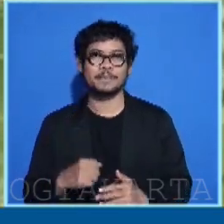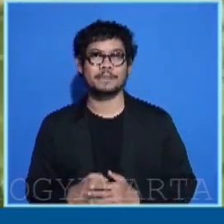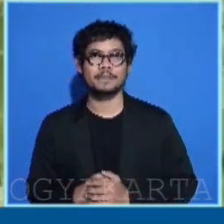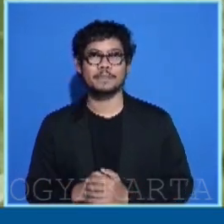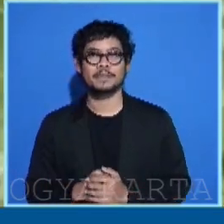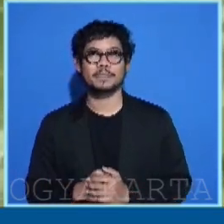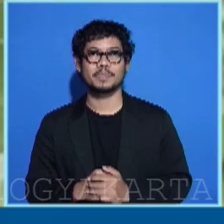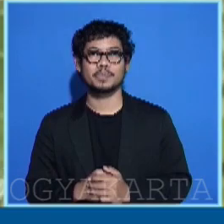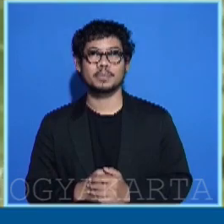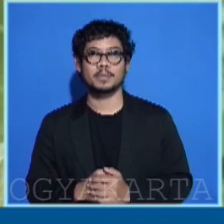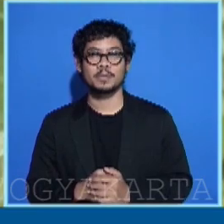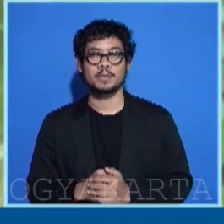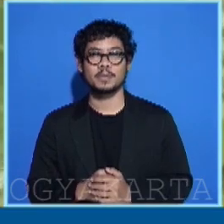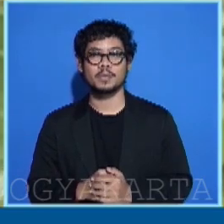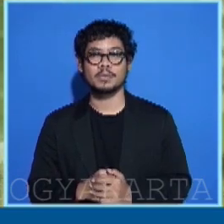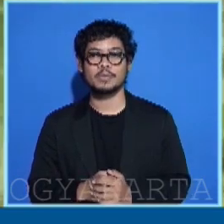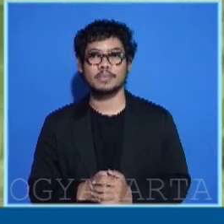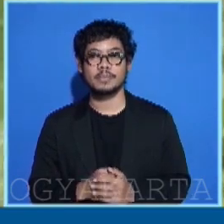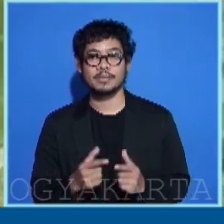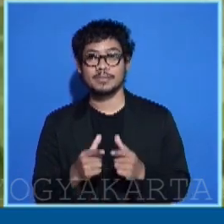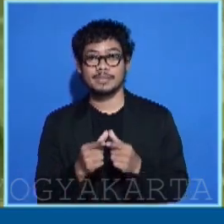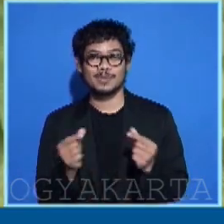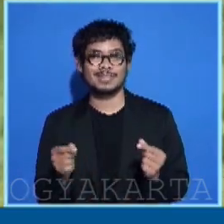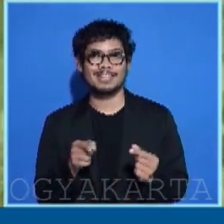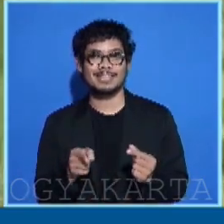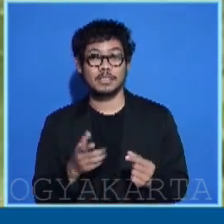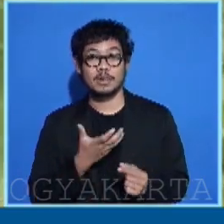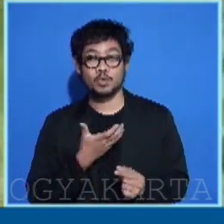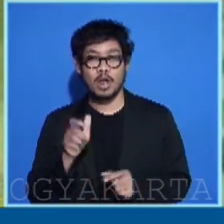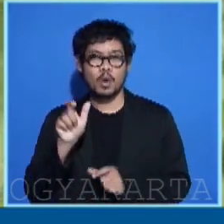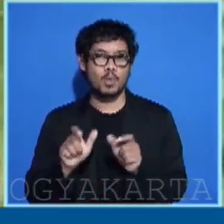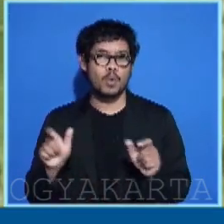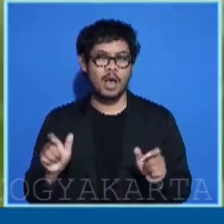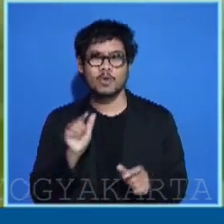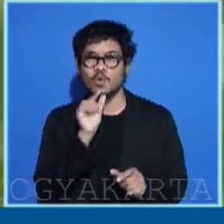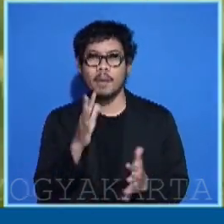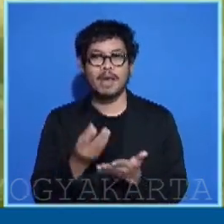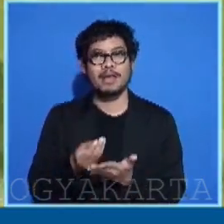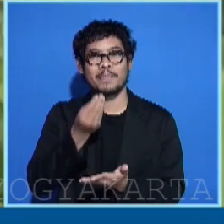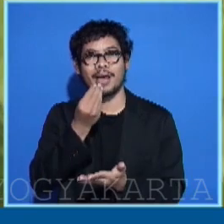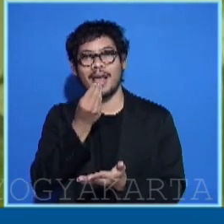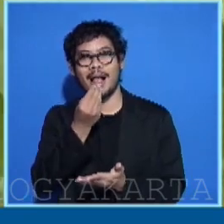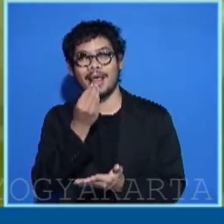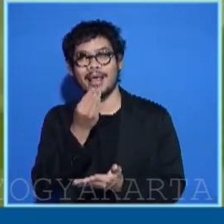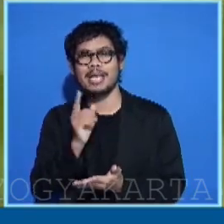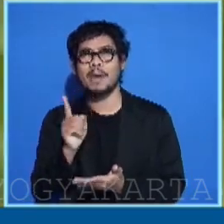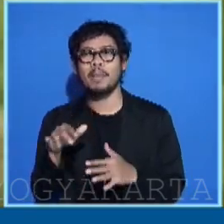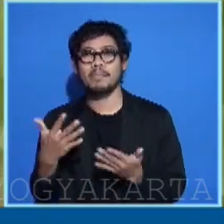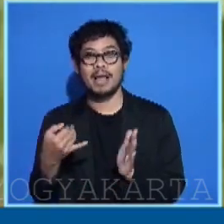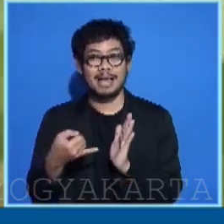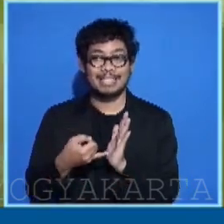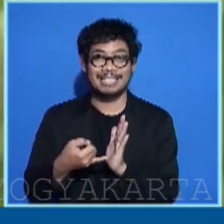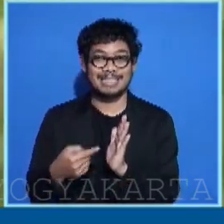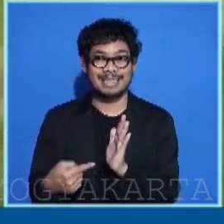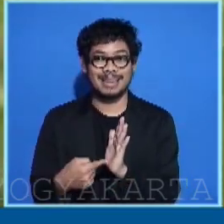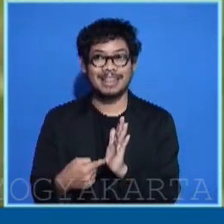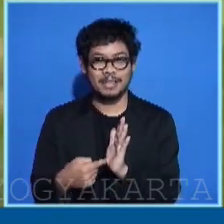ingkang getir damel Ron bluntas menika dipun remeni tiang kangge lalapan jalaran kandetan zat aktif menika